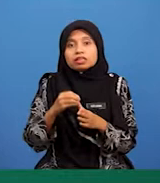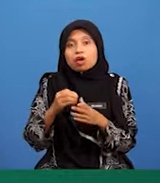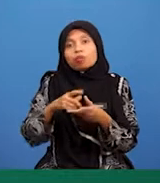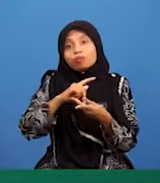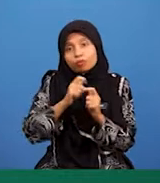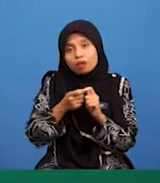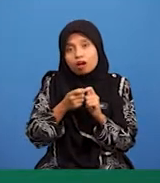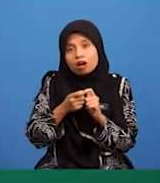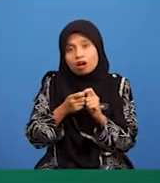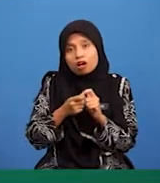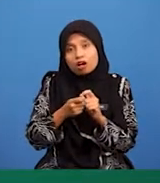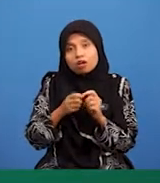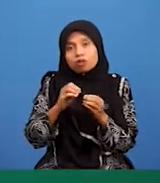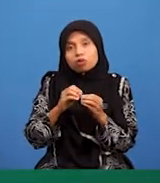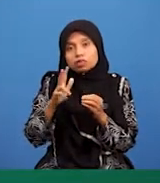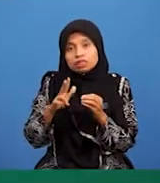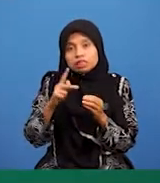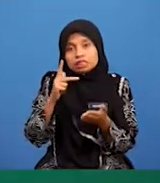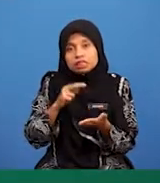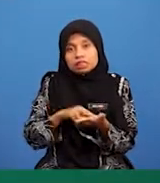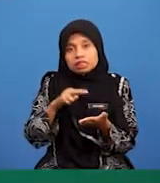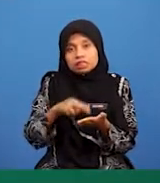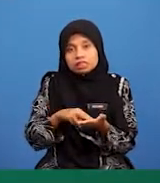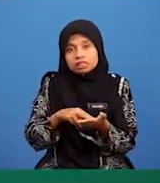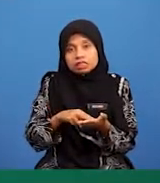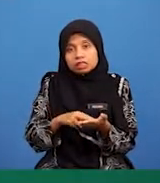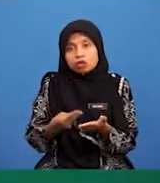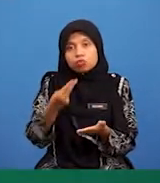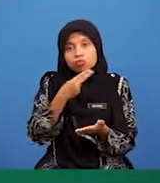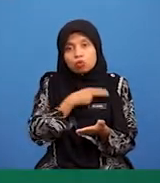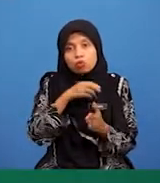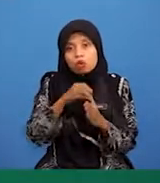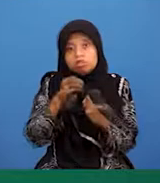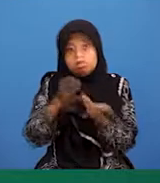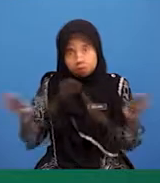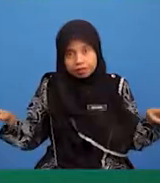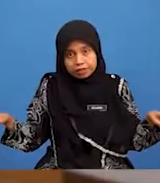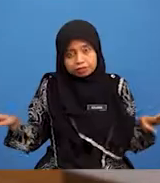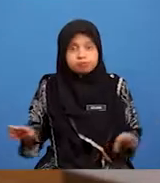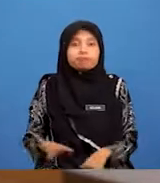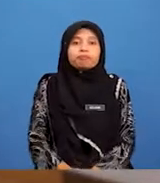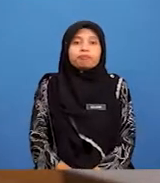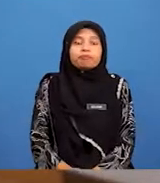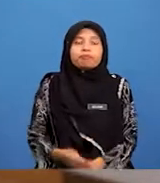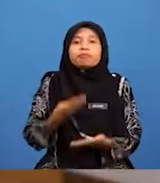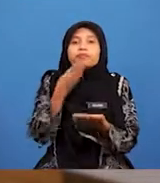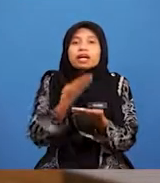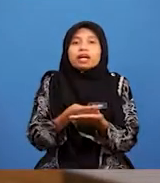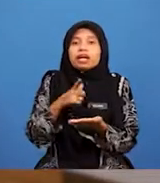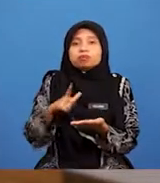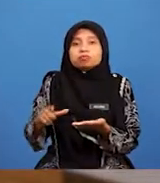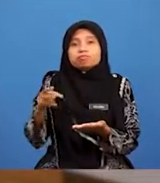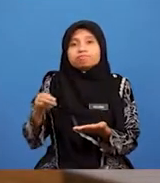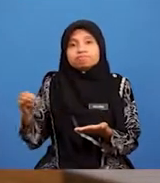ketiga, menghitung keuntungan atau kerugian atas pembubaran. Baiklah murid,